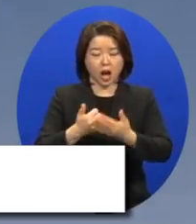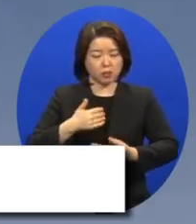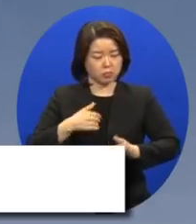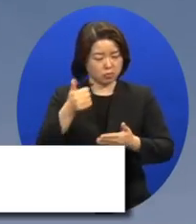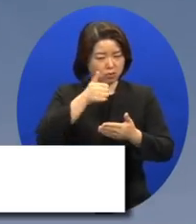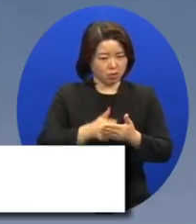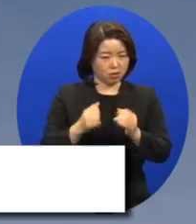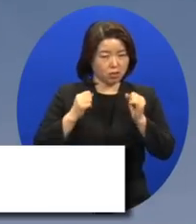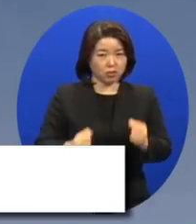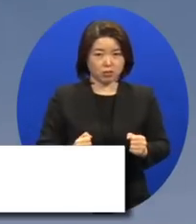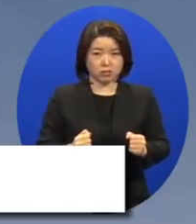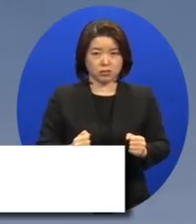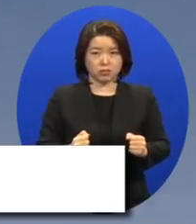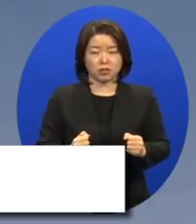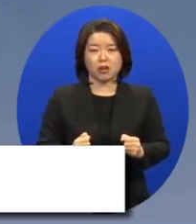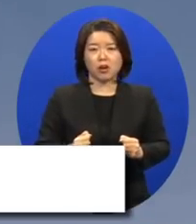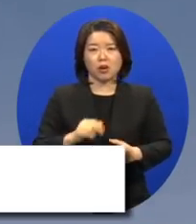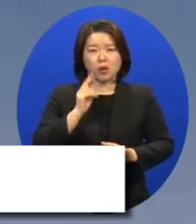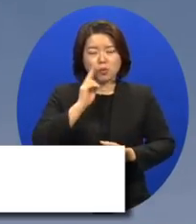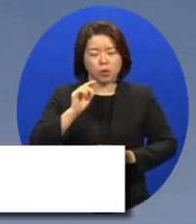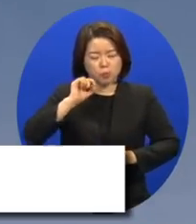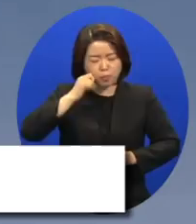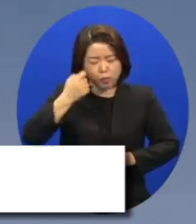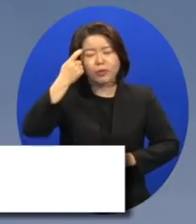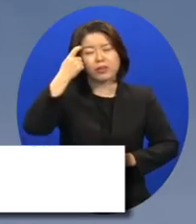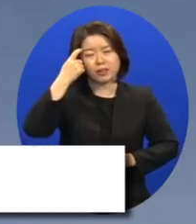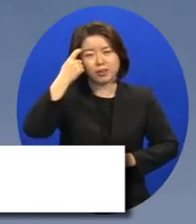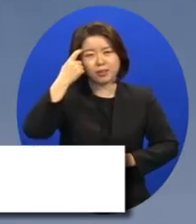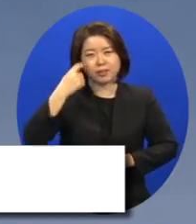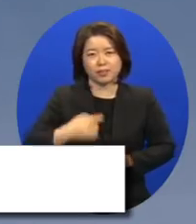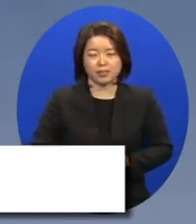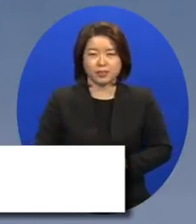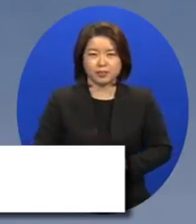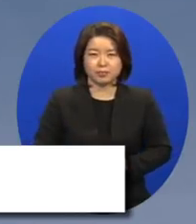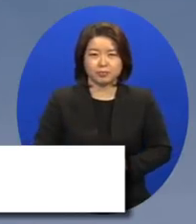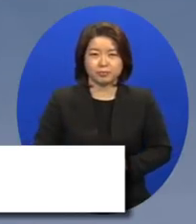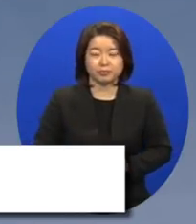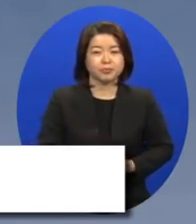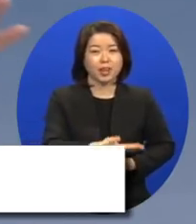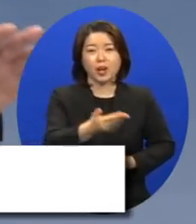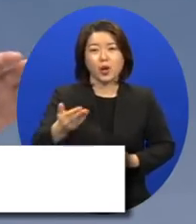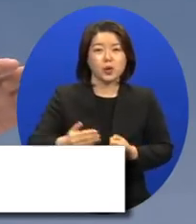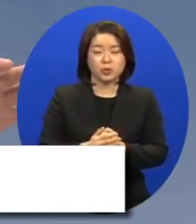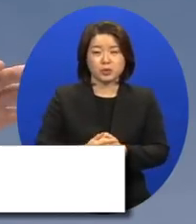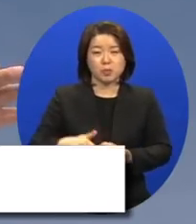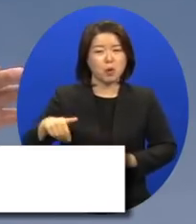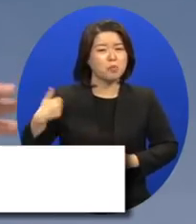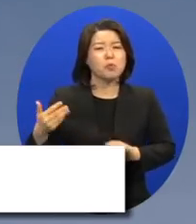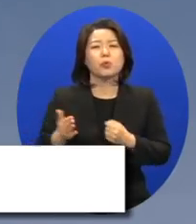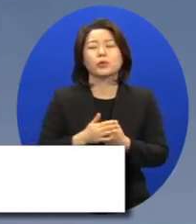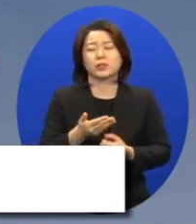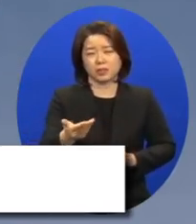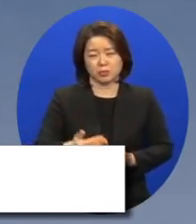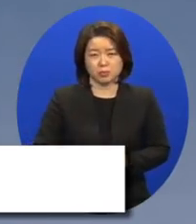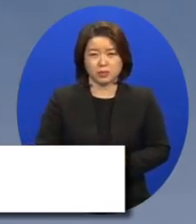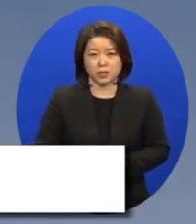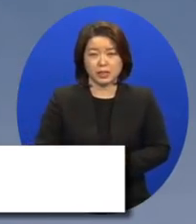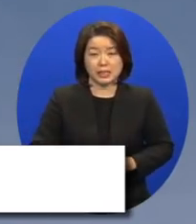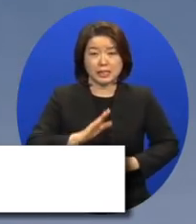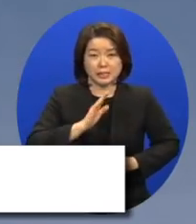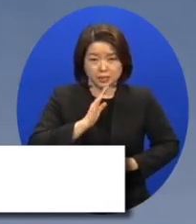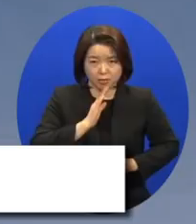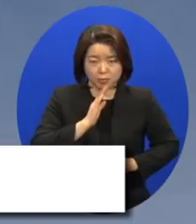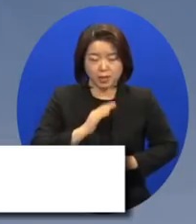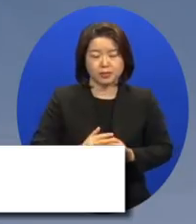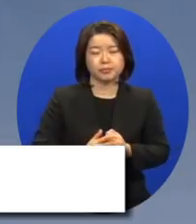안에 계시다는 것을 너무 어렵게 생각합니다 여러분 몰라서 그렇습니다 정말